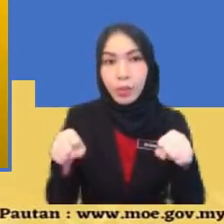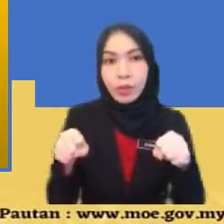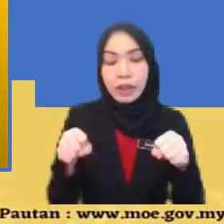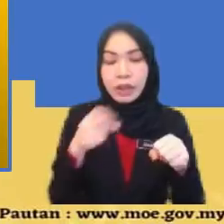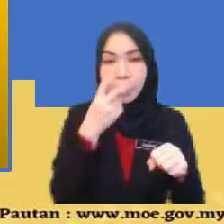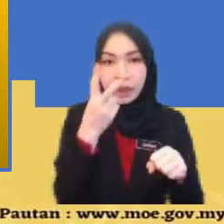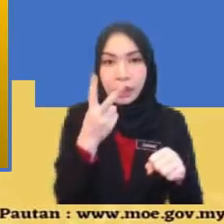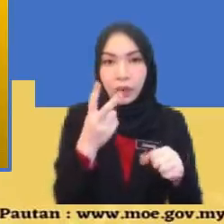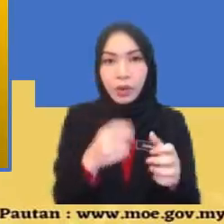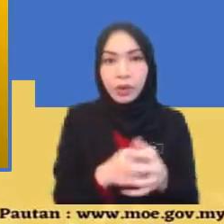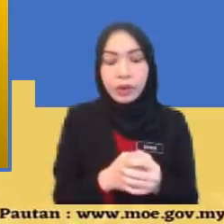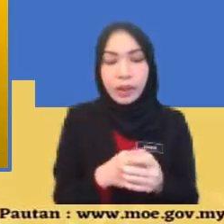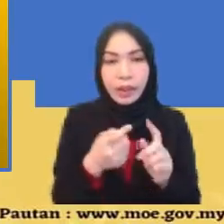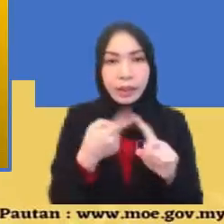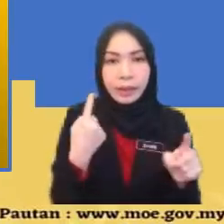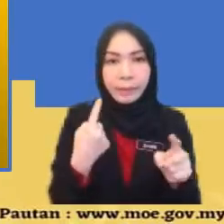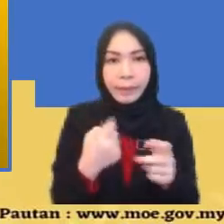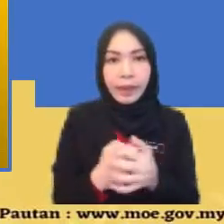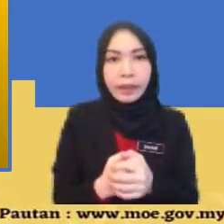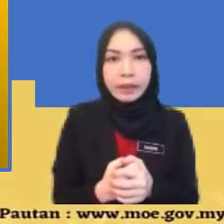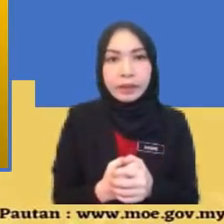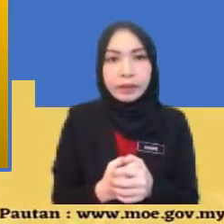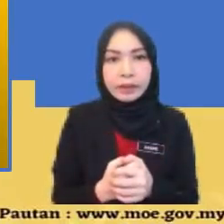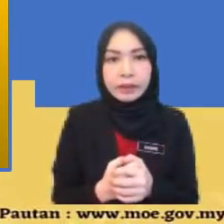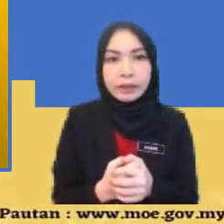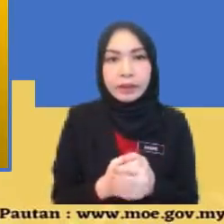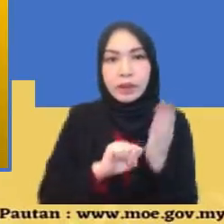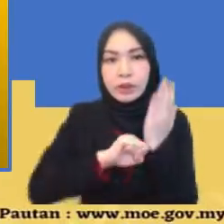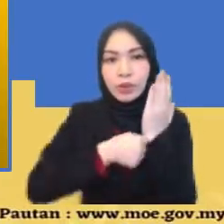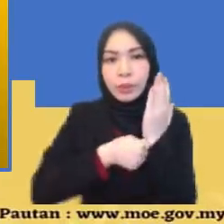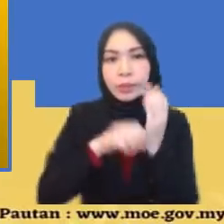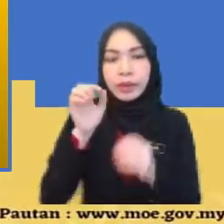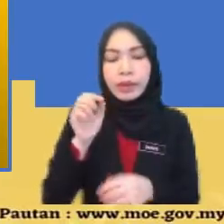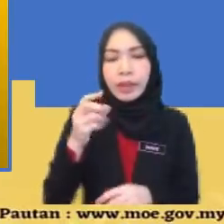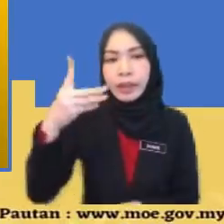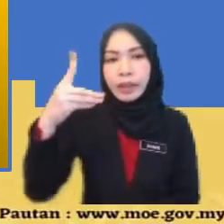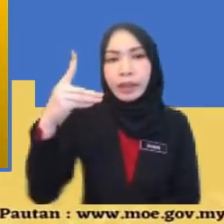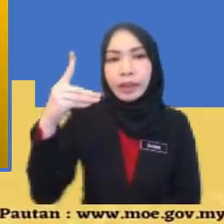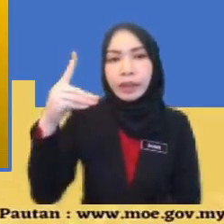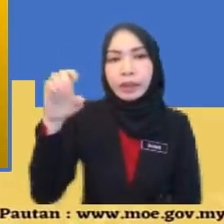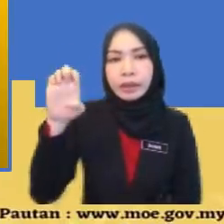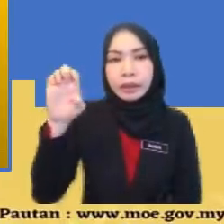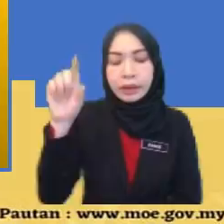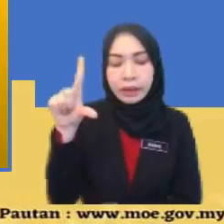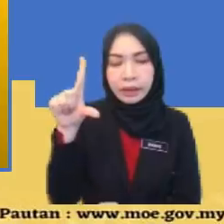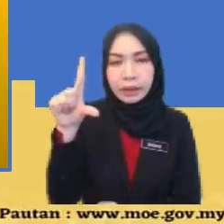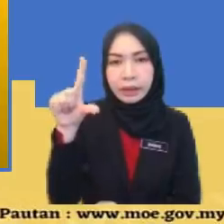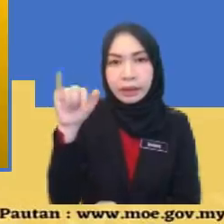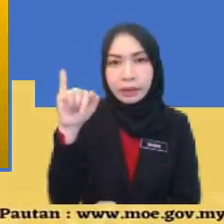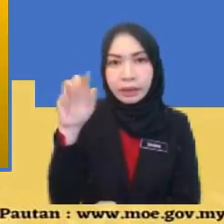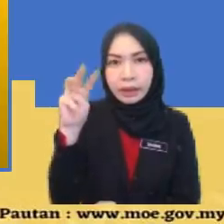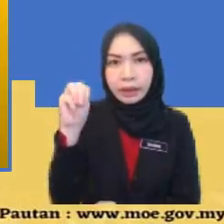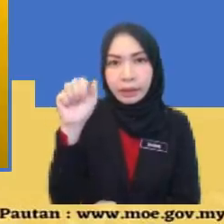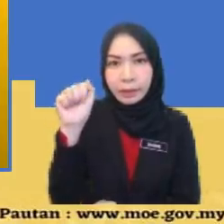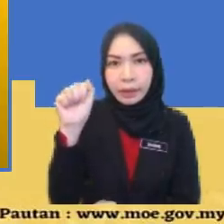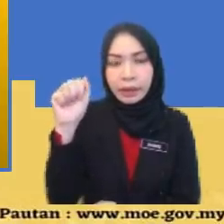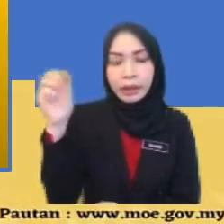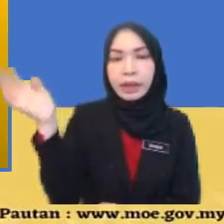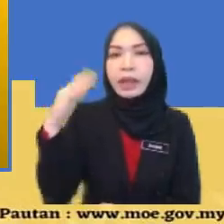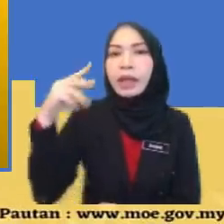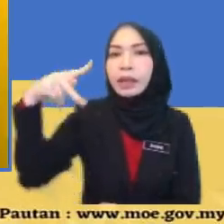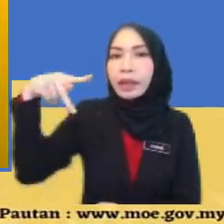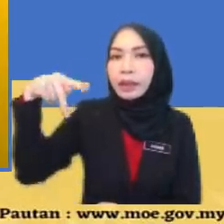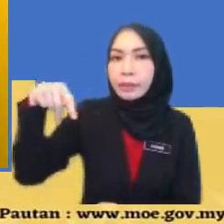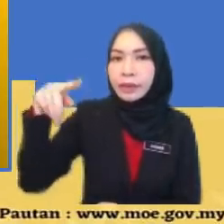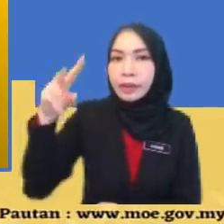repository yang disediakan dalam platform delime cpm untuk penerangan terpuji berkaitan dengan